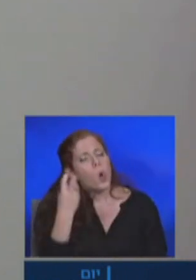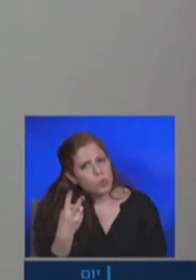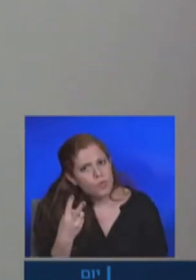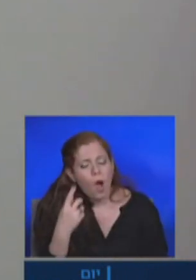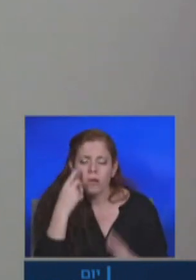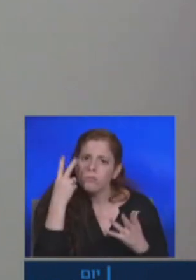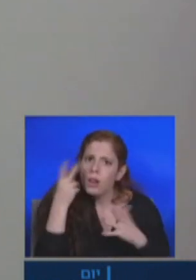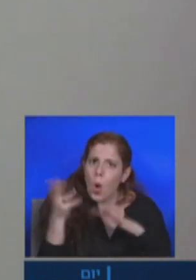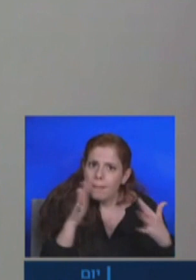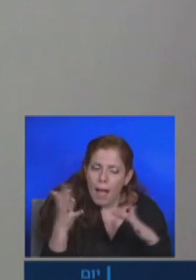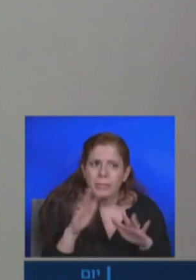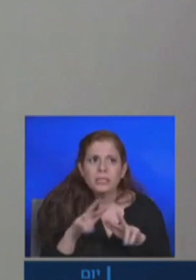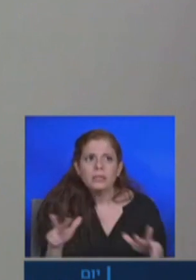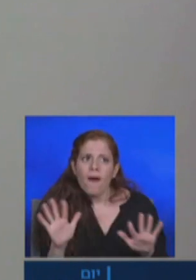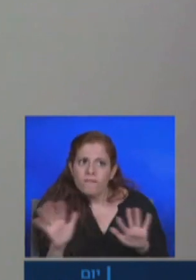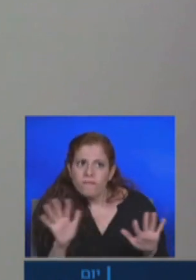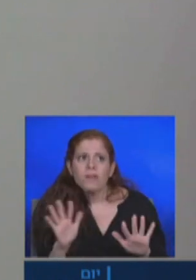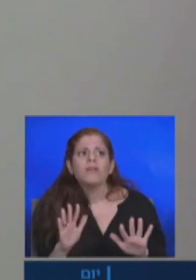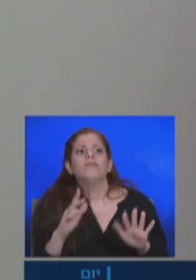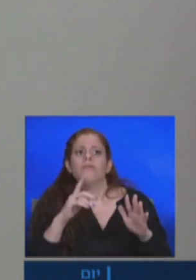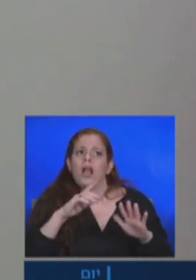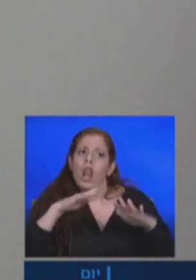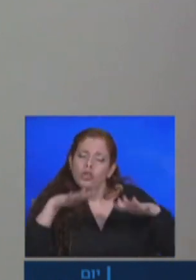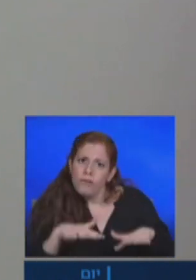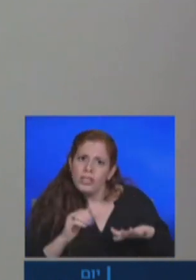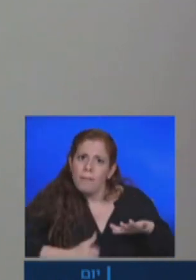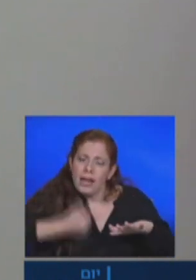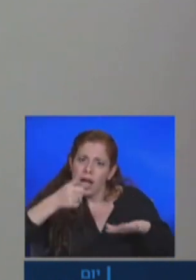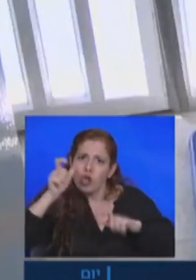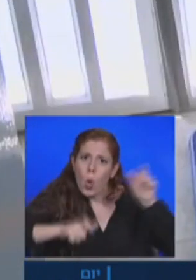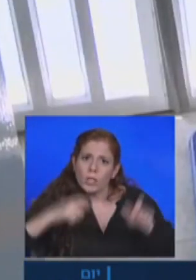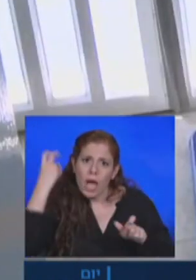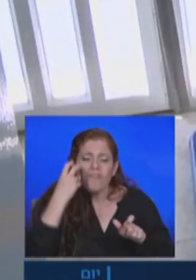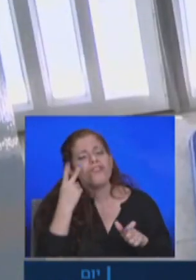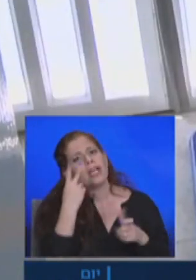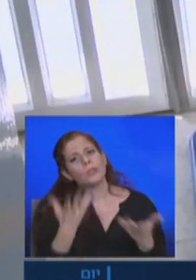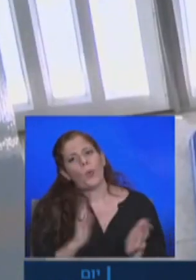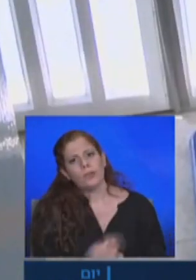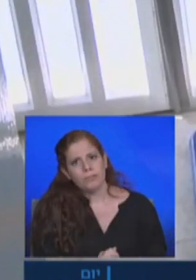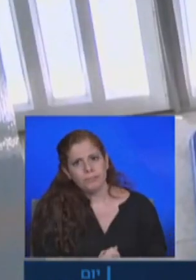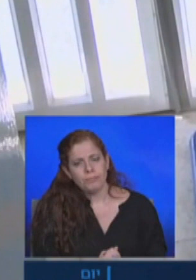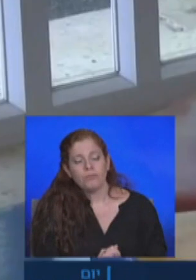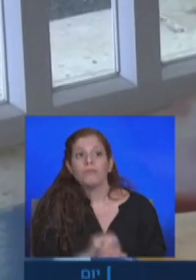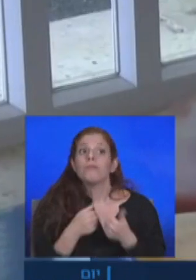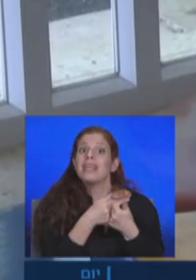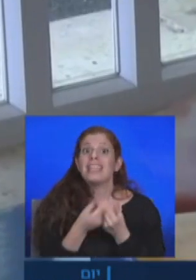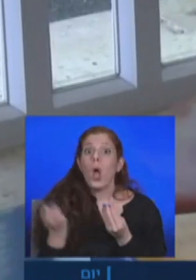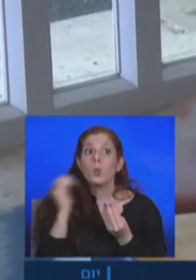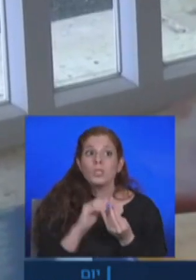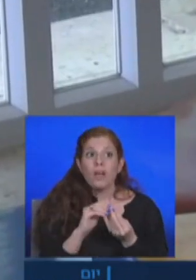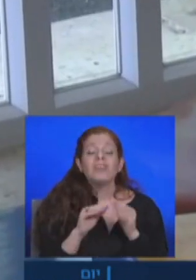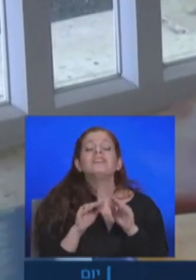המצב, לשבת עם הנהגת האוכלוסייה הערבית, ואז נראה את ההתפתחויות. אתגר נוסף הוא המסגרות עד גיל